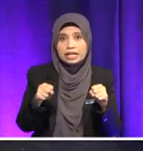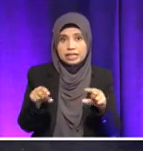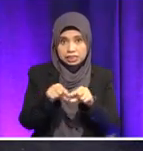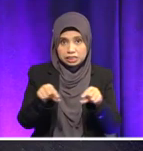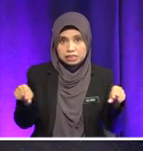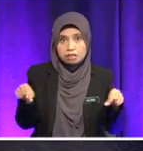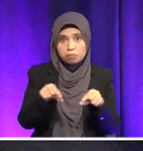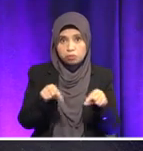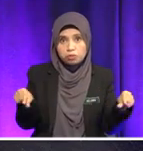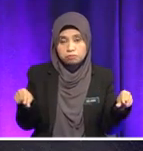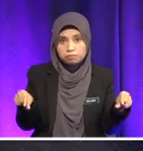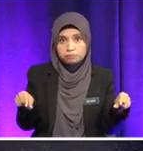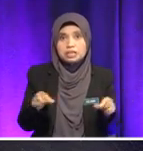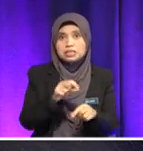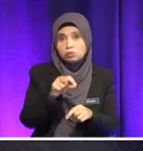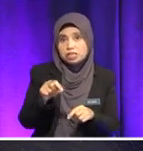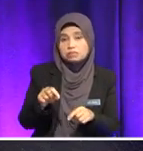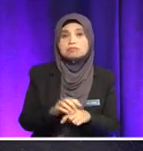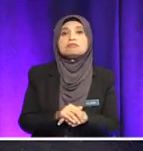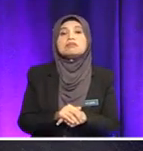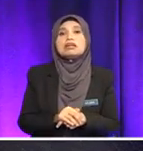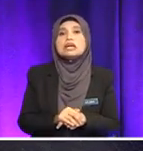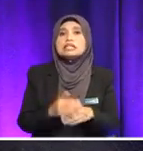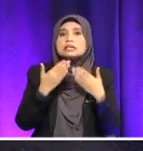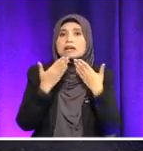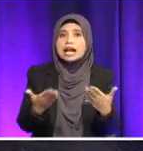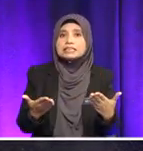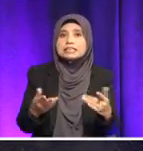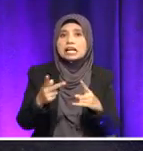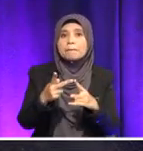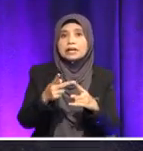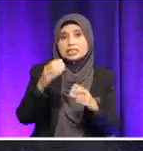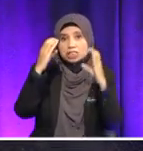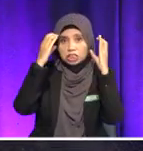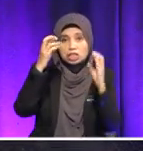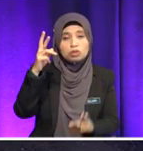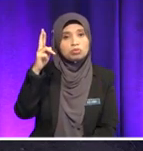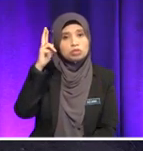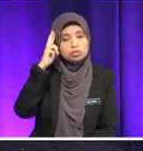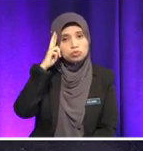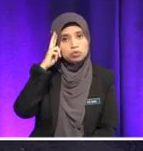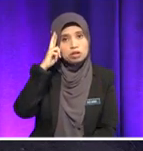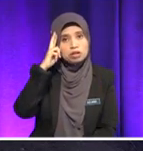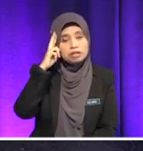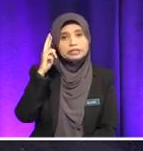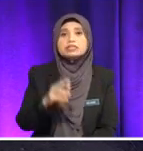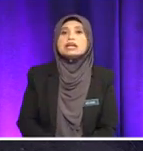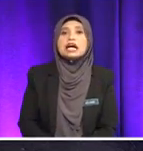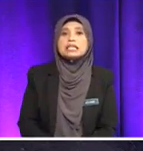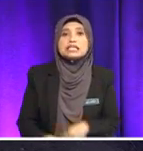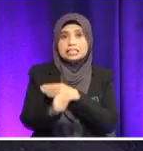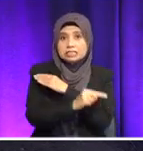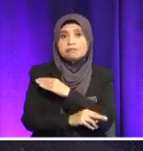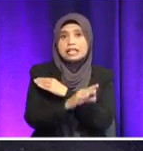sebentar tadi Terima kasih saya guriduan dari sekolah menengah agama Datuk klana Petra Makmur serem